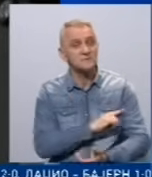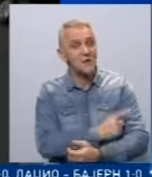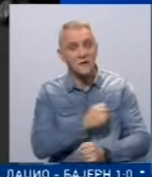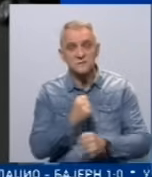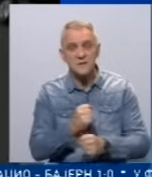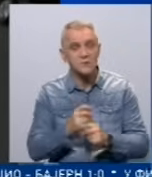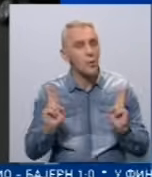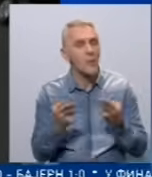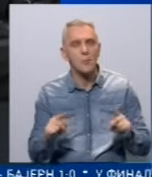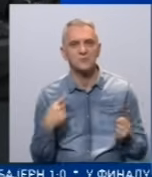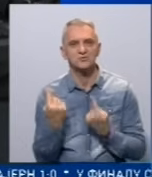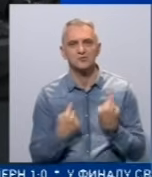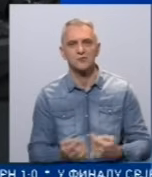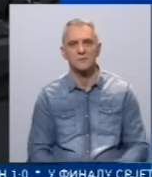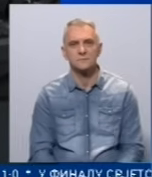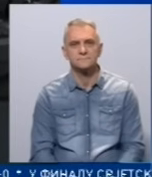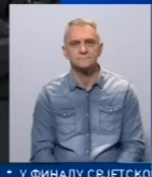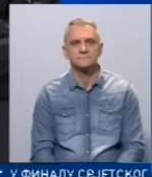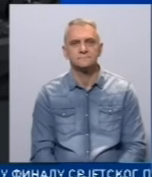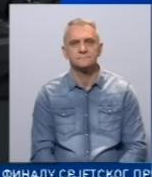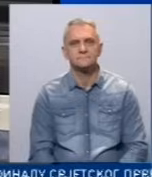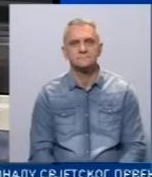u nemogućim uslovima.